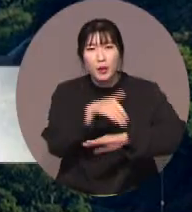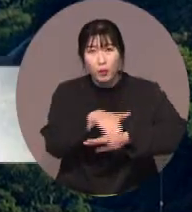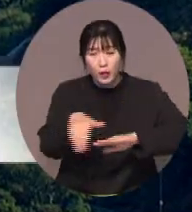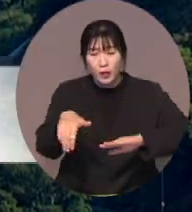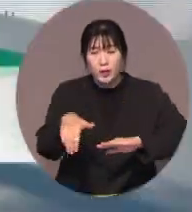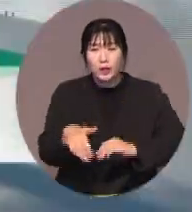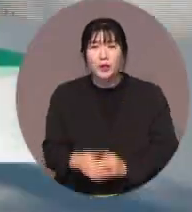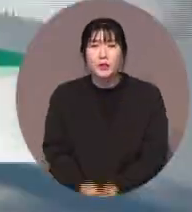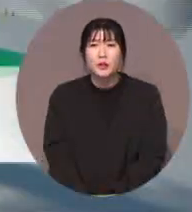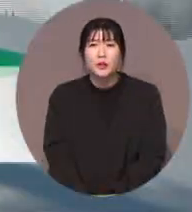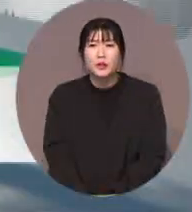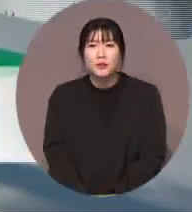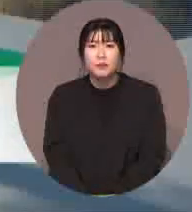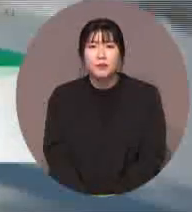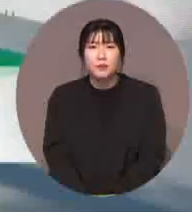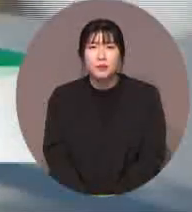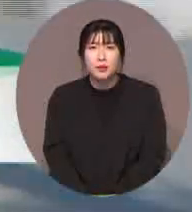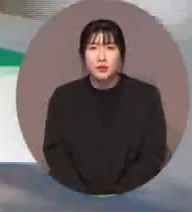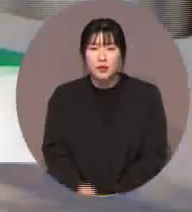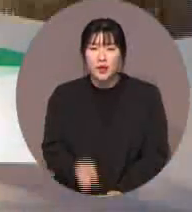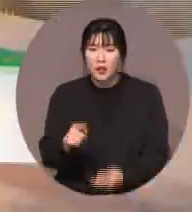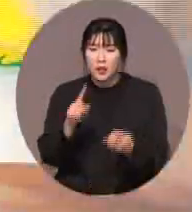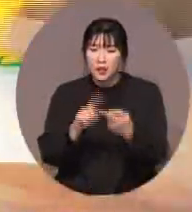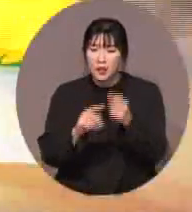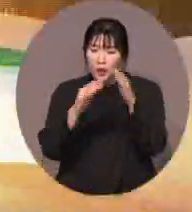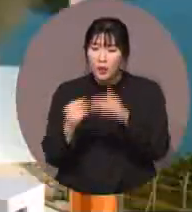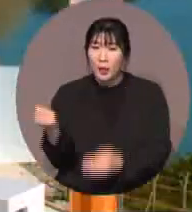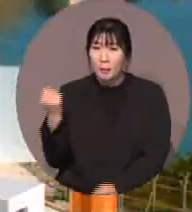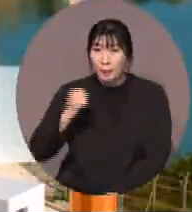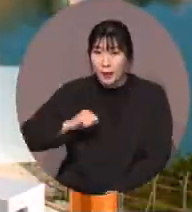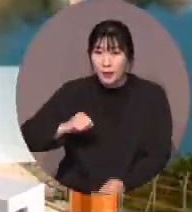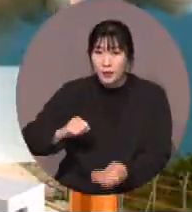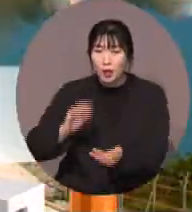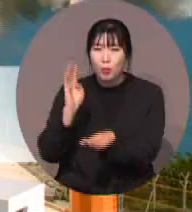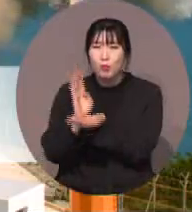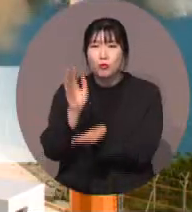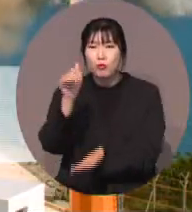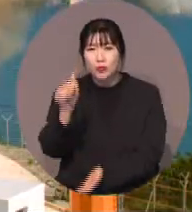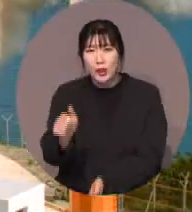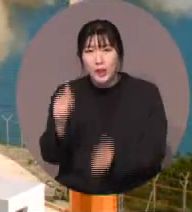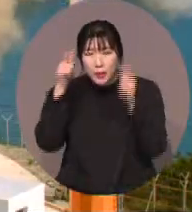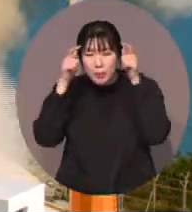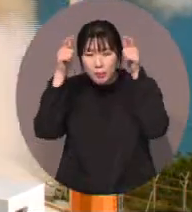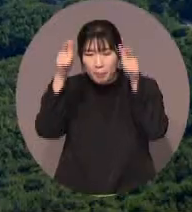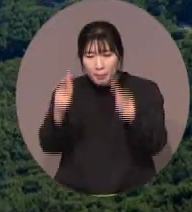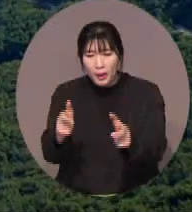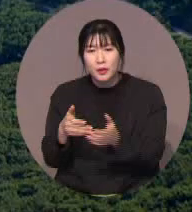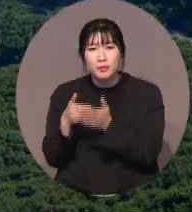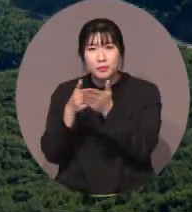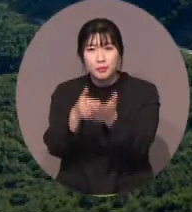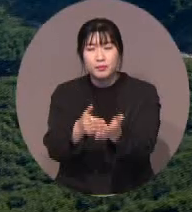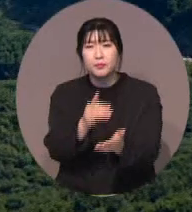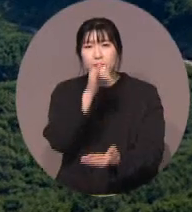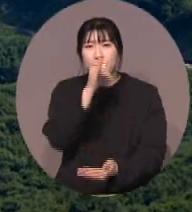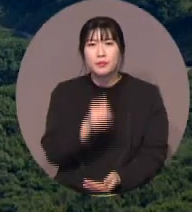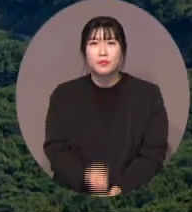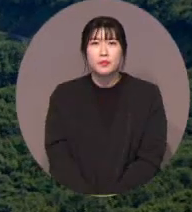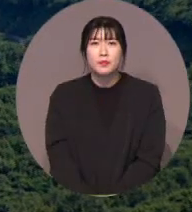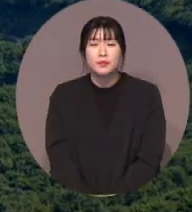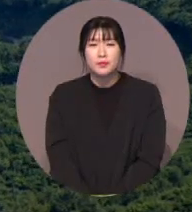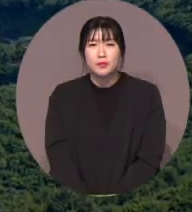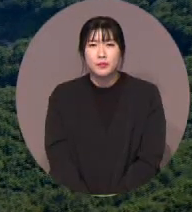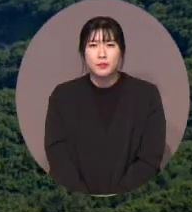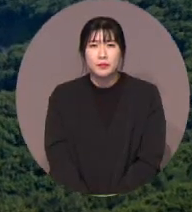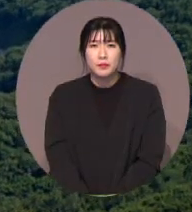내년 6월 이후 해체되며 고정환 본부장은 조직개편에 항의하는 뜻으로 과학기술부에 보직 사퇴서를